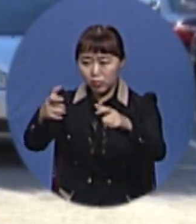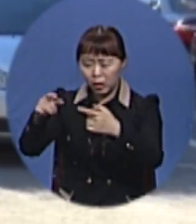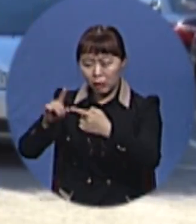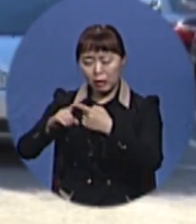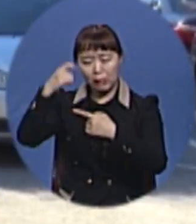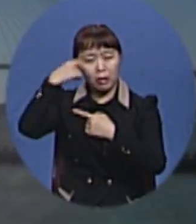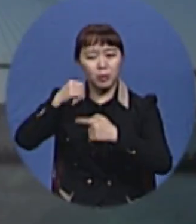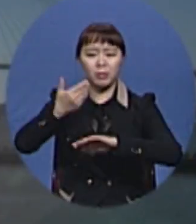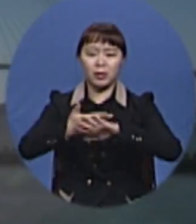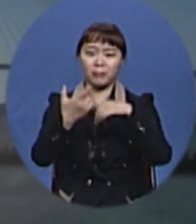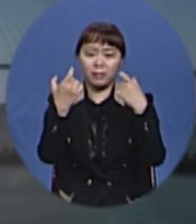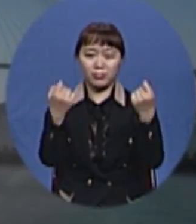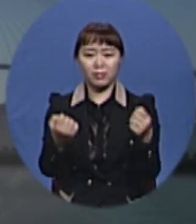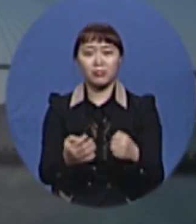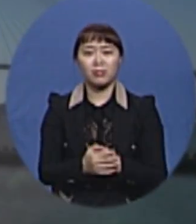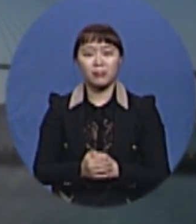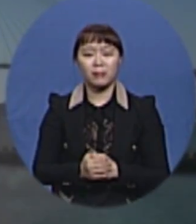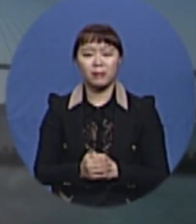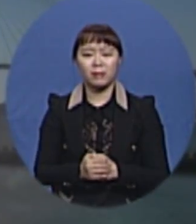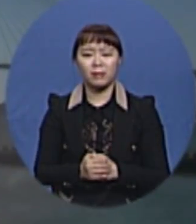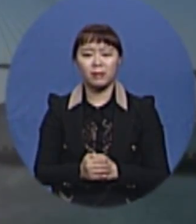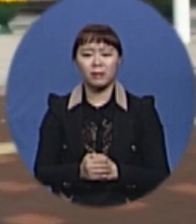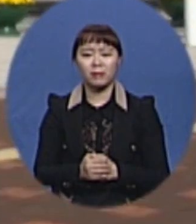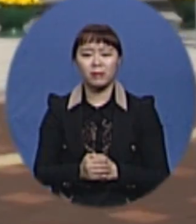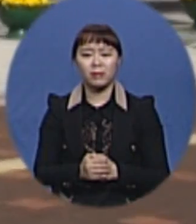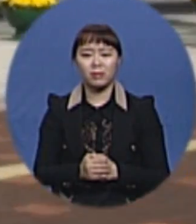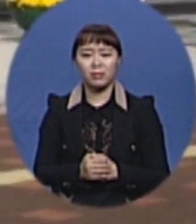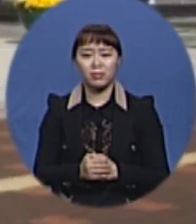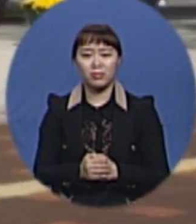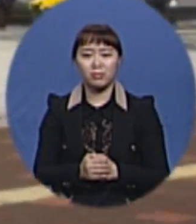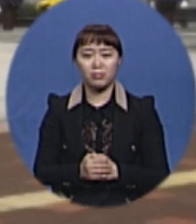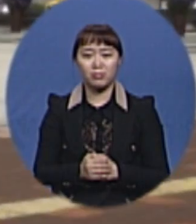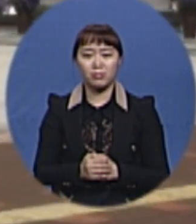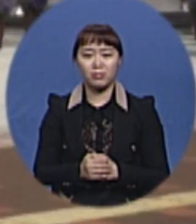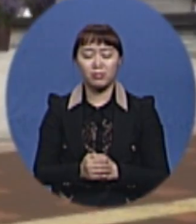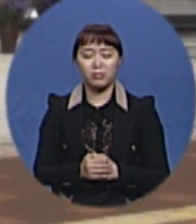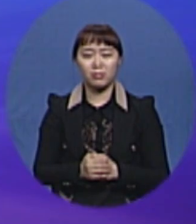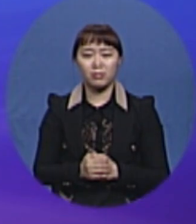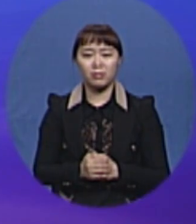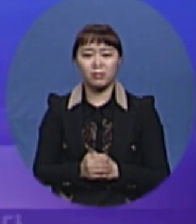차이가 큰 실정입니다. 복지TV 뉴스 국차영입니다.